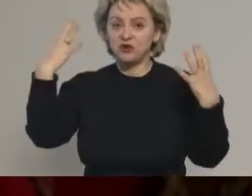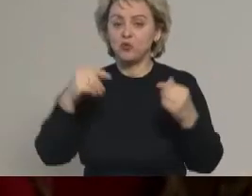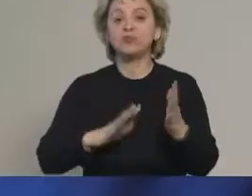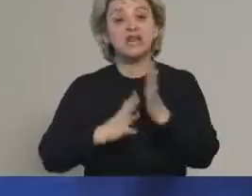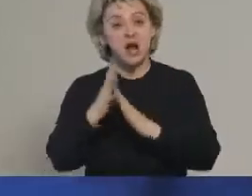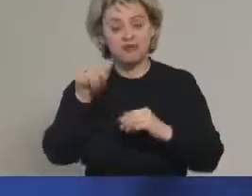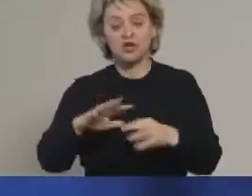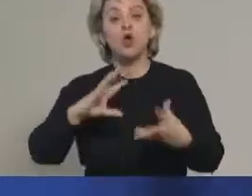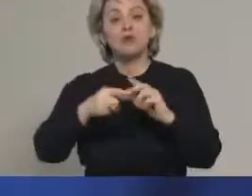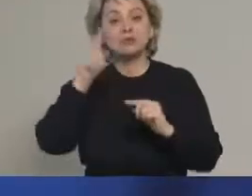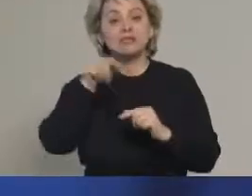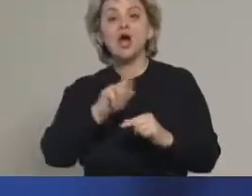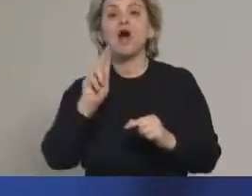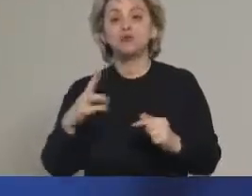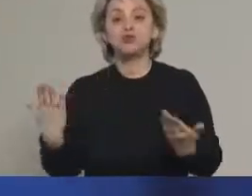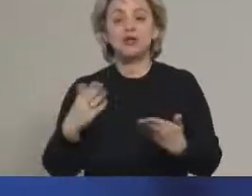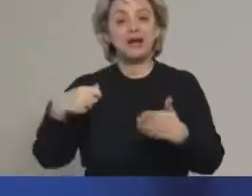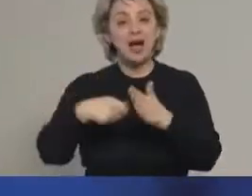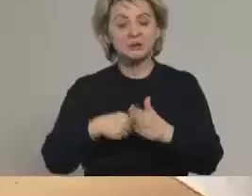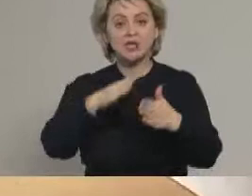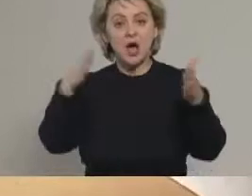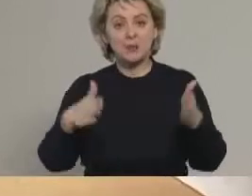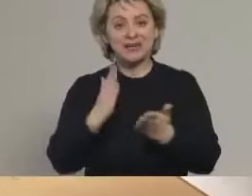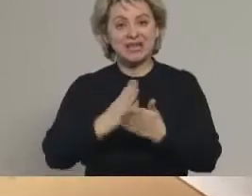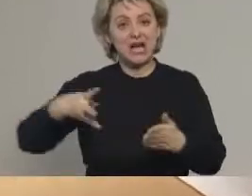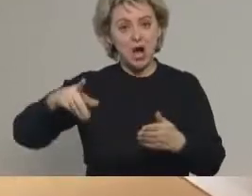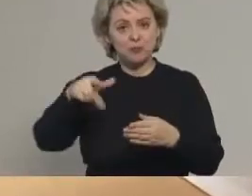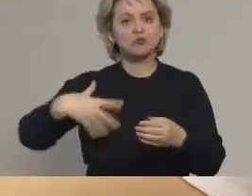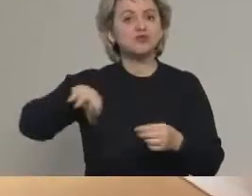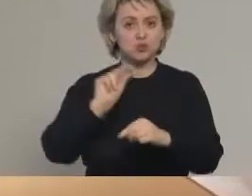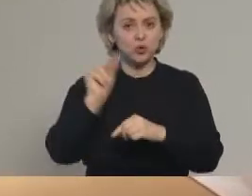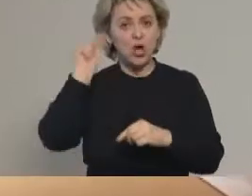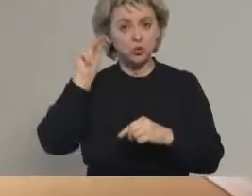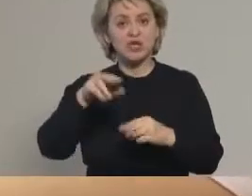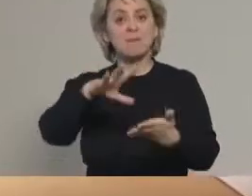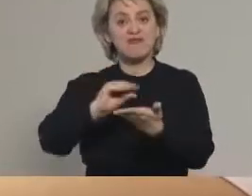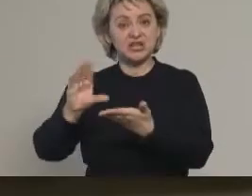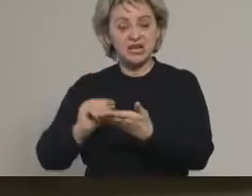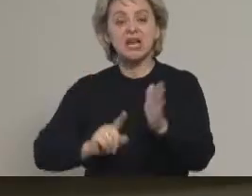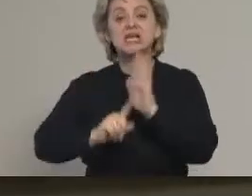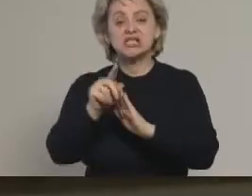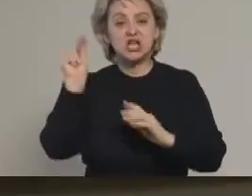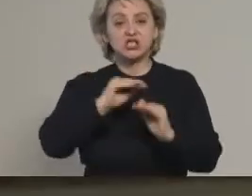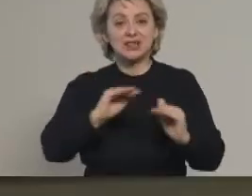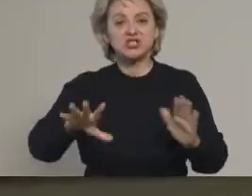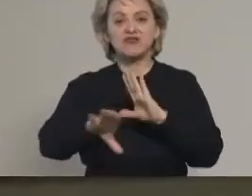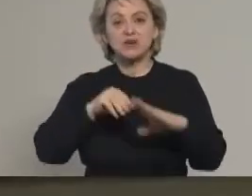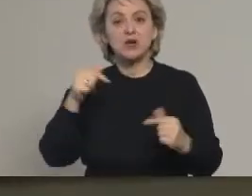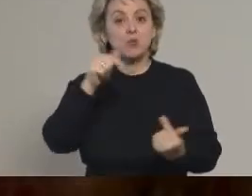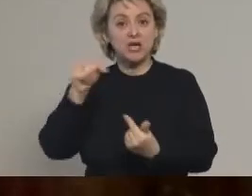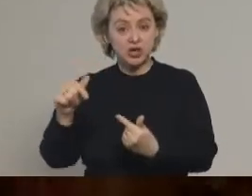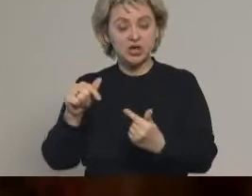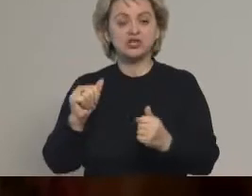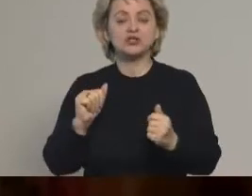травы. В общем, знал, кого и чем кормить. У аппарата есть камера, и он всему научится по фотографиям. Сначала школьники выбирают